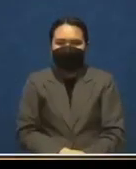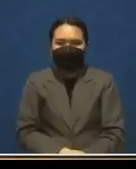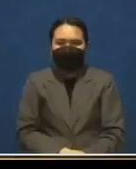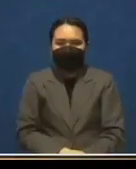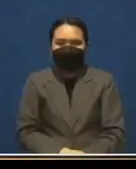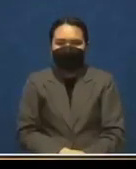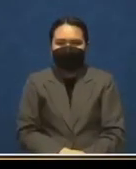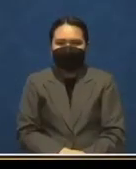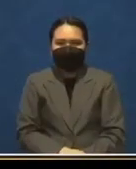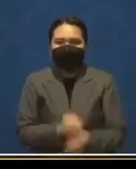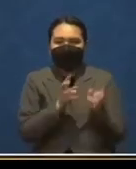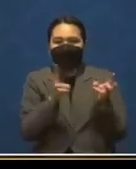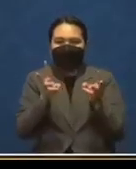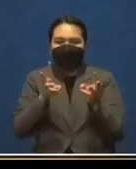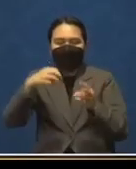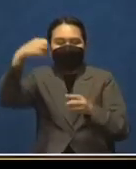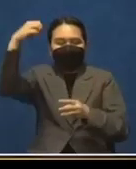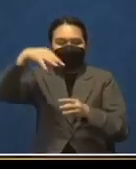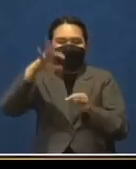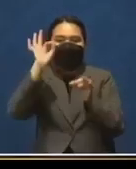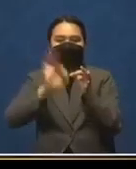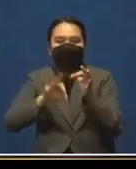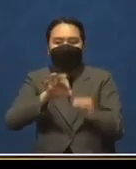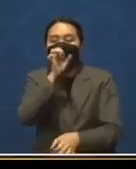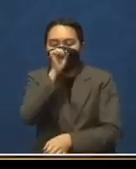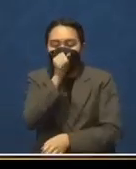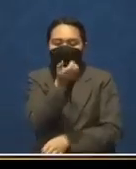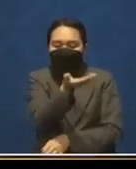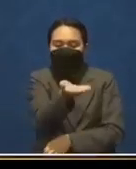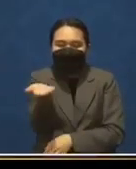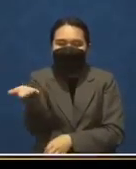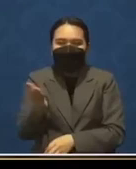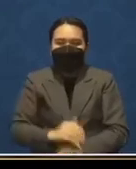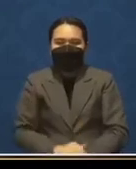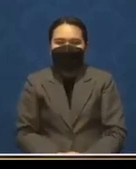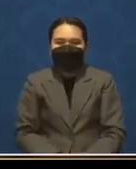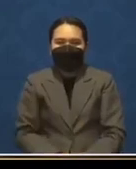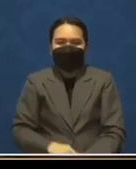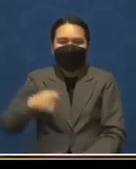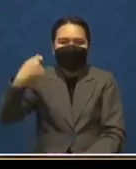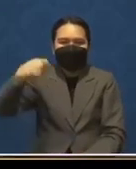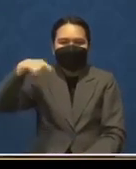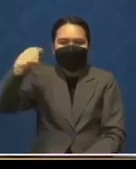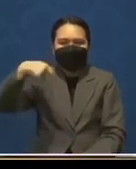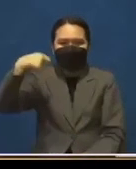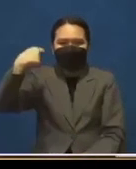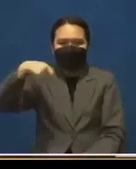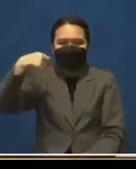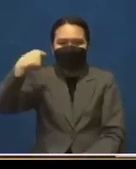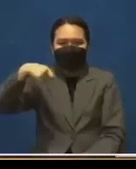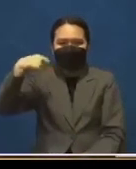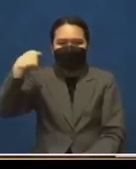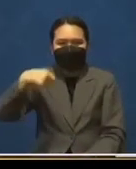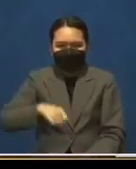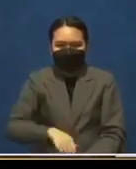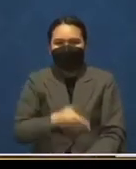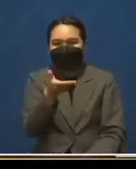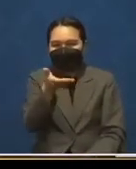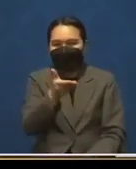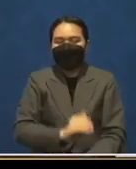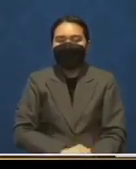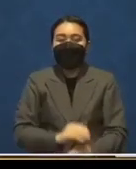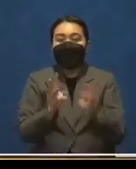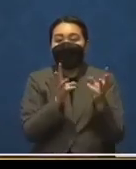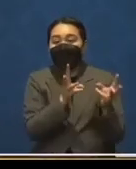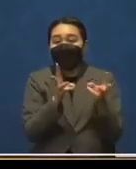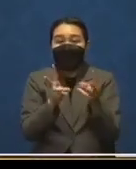านนะลองดูพัดไปเรื่อยๆวิธีที่2ที่ท่านน